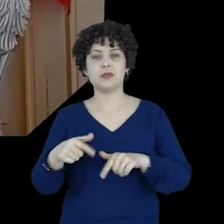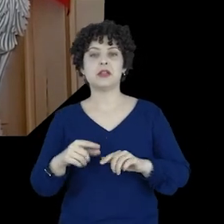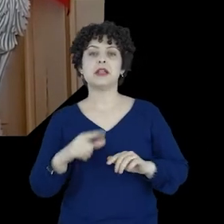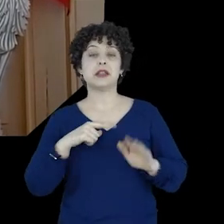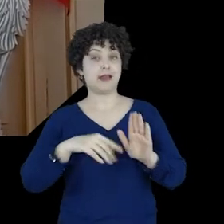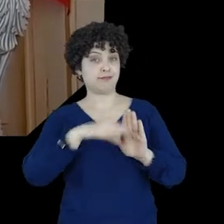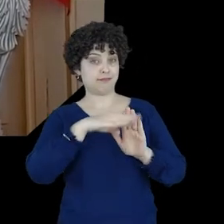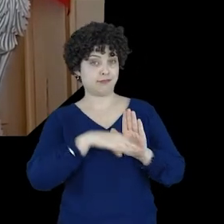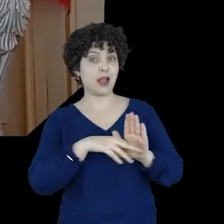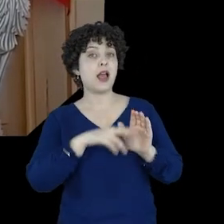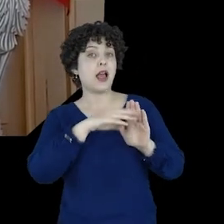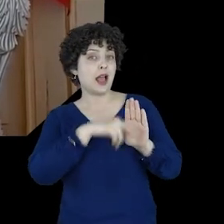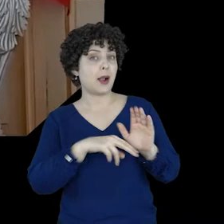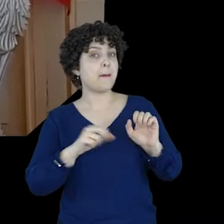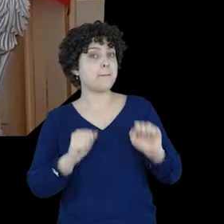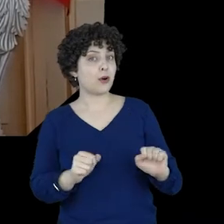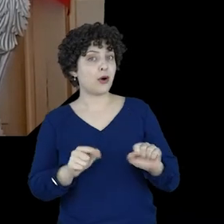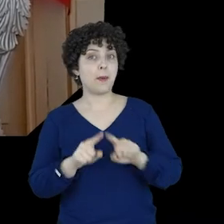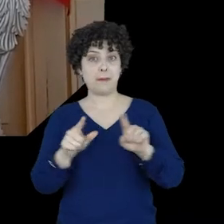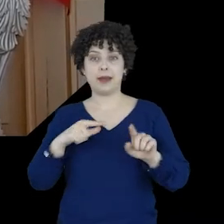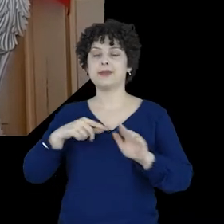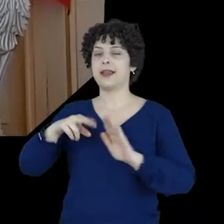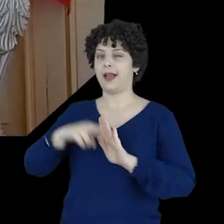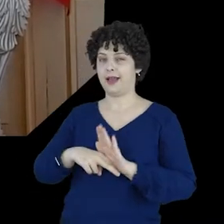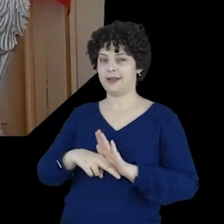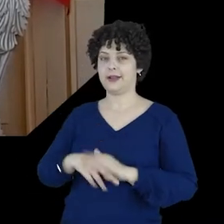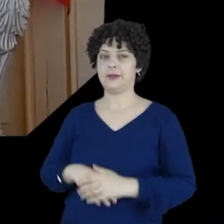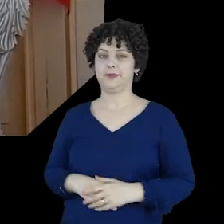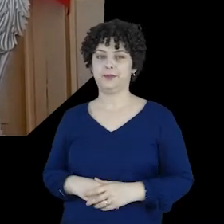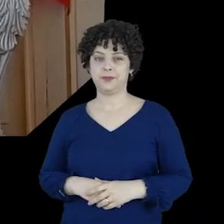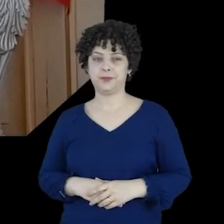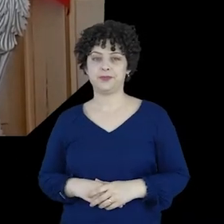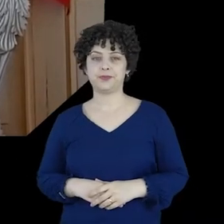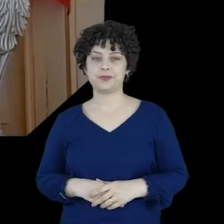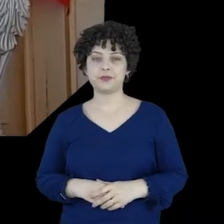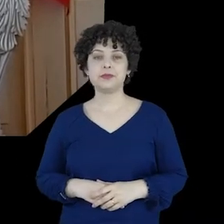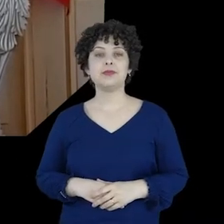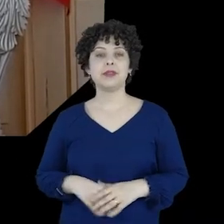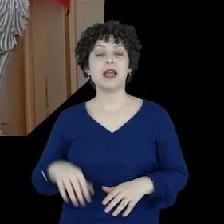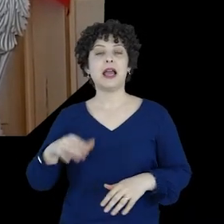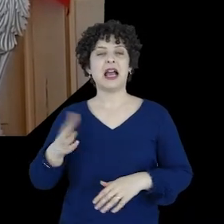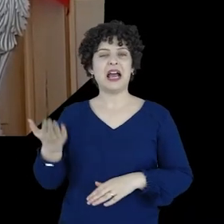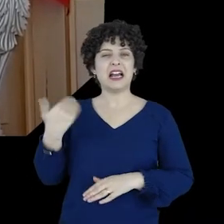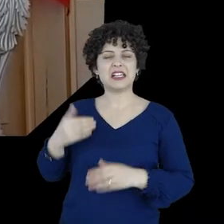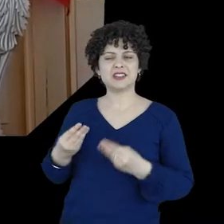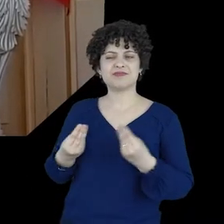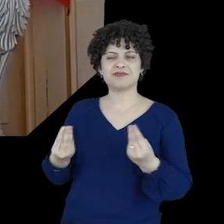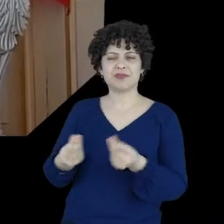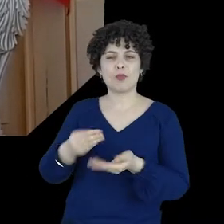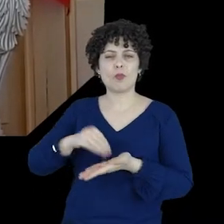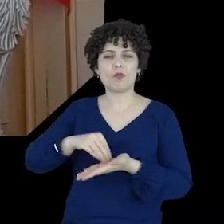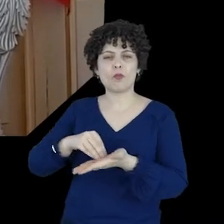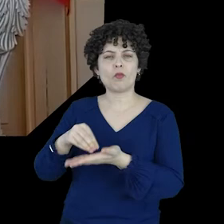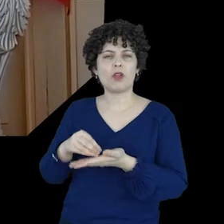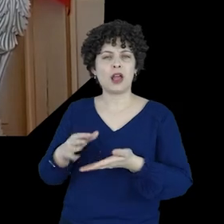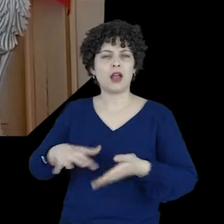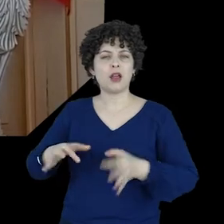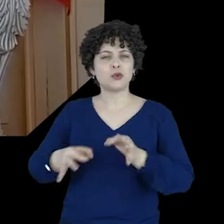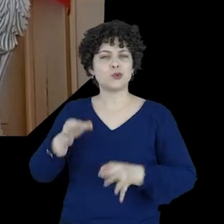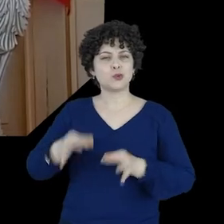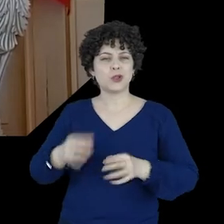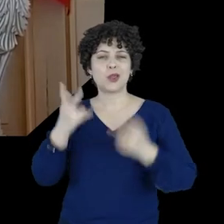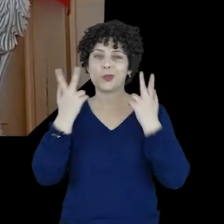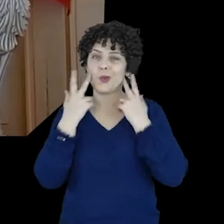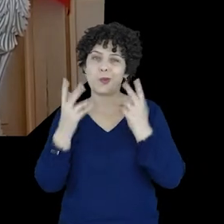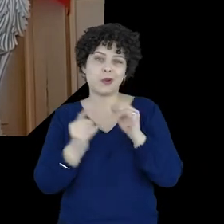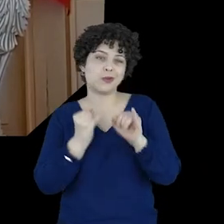de travail qui repose notamment sur l'identification d'une consigne. Il y avait une zone grise, bien entendu, comme très souvent sur